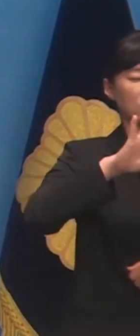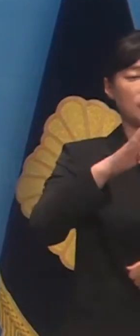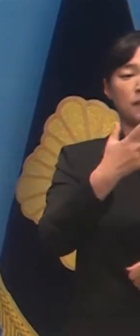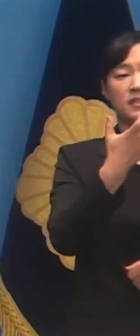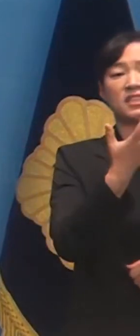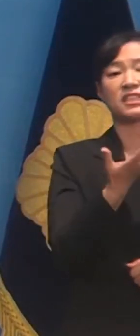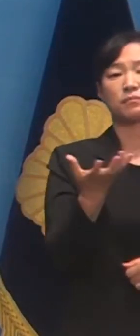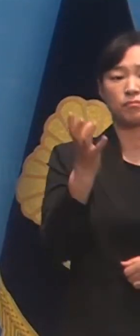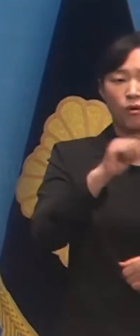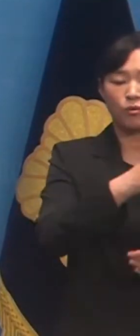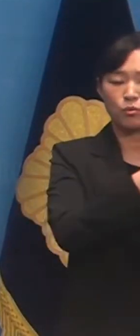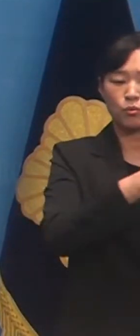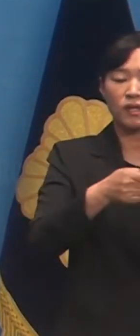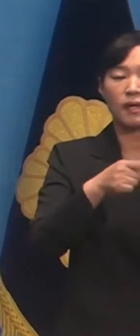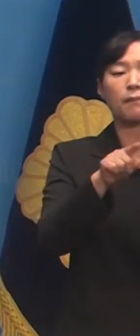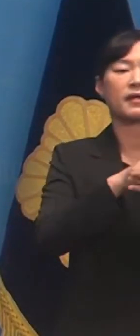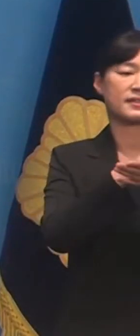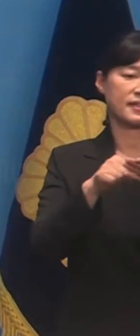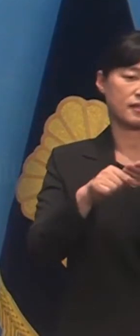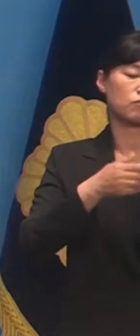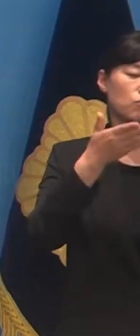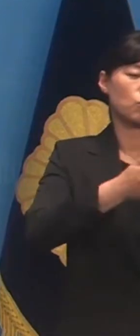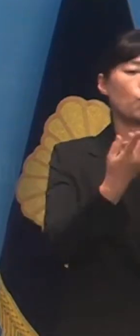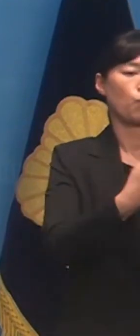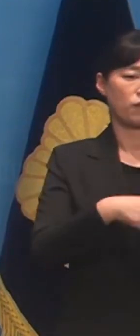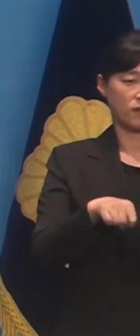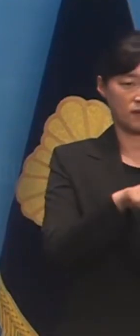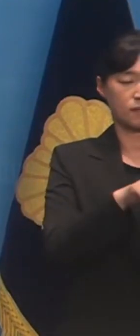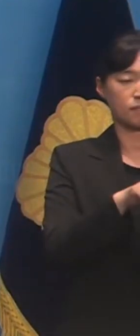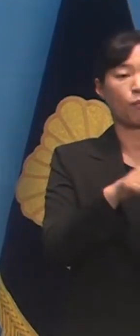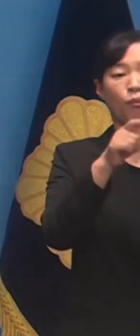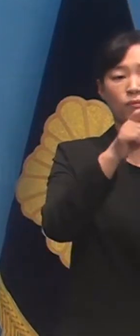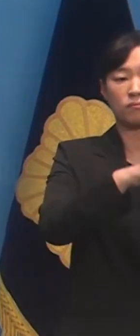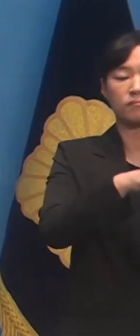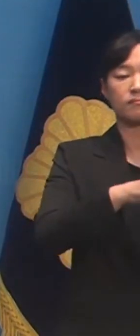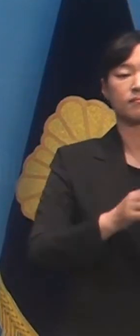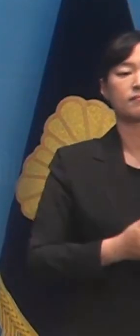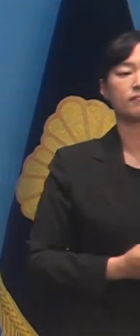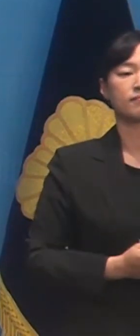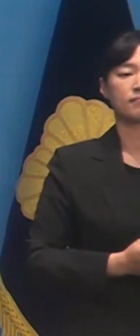손배소 문제 해결을 촉구하는 기자회견입니다.